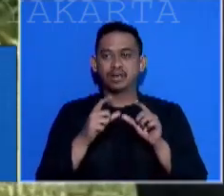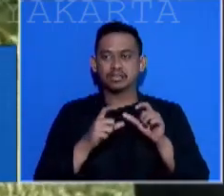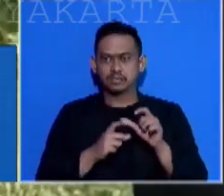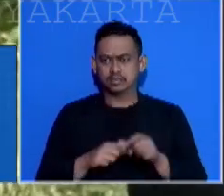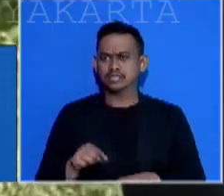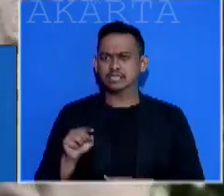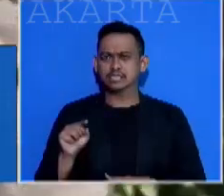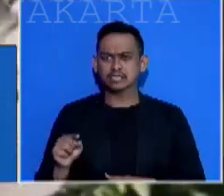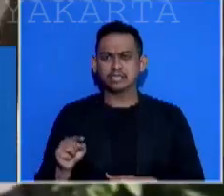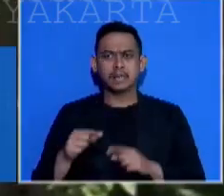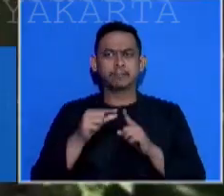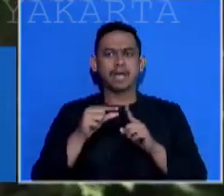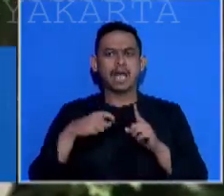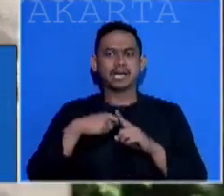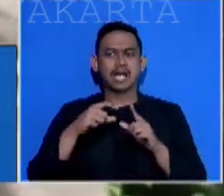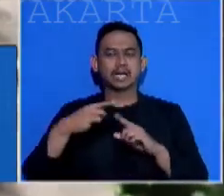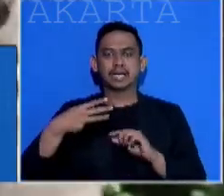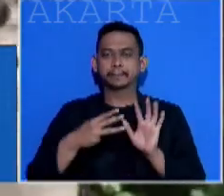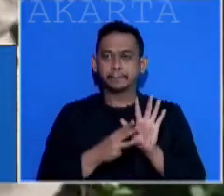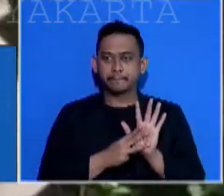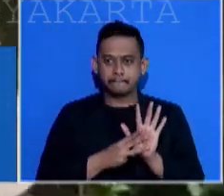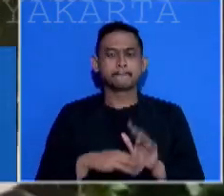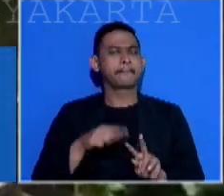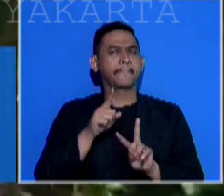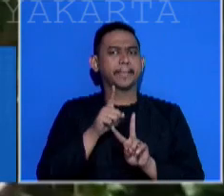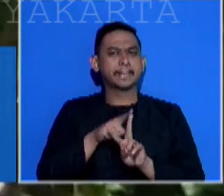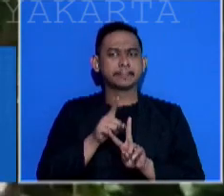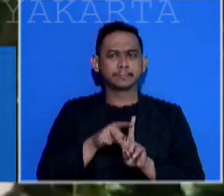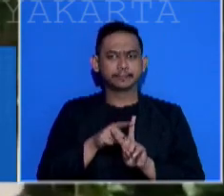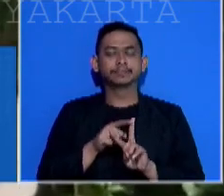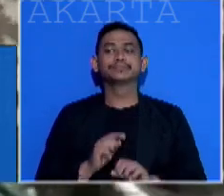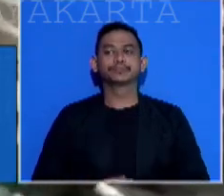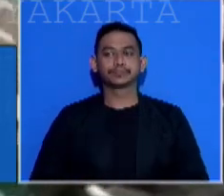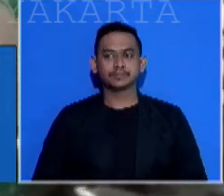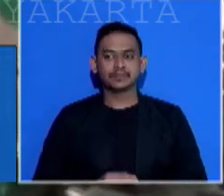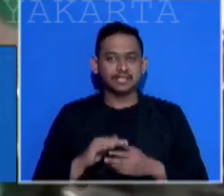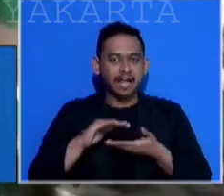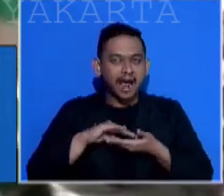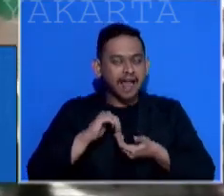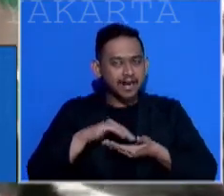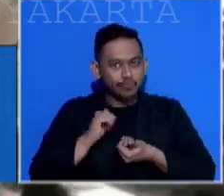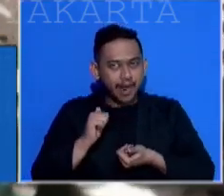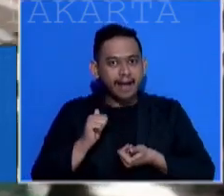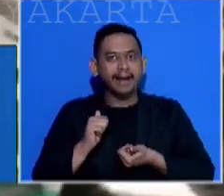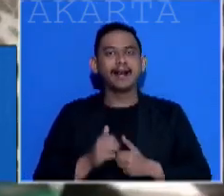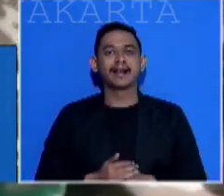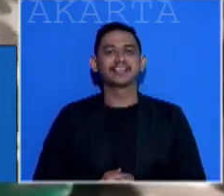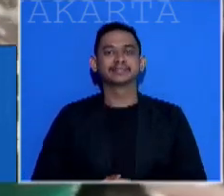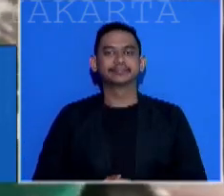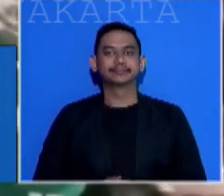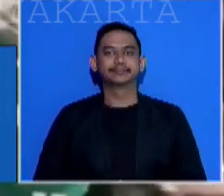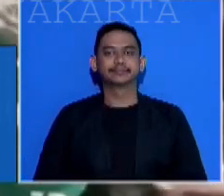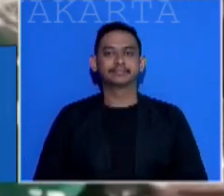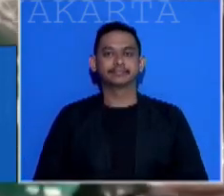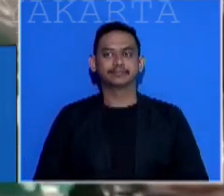Binangun Pakem ews kemiri di Kalurahan purw Binangun ews Kali Urang di Kalurahan hargo Binangun ews ngerakah di